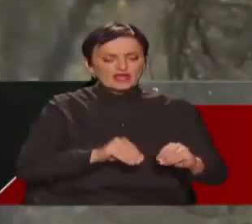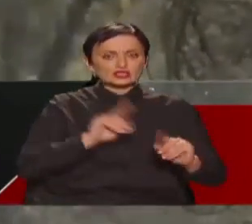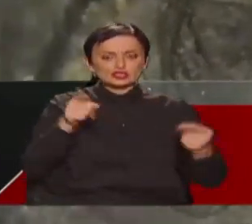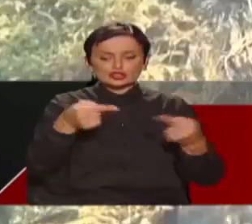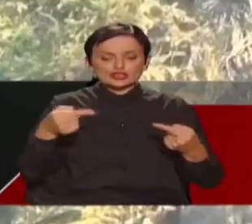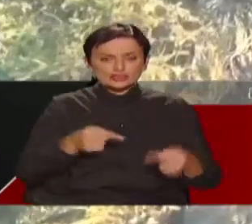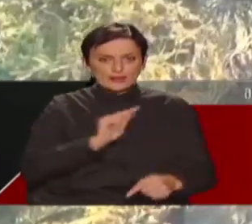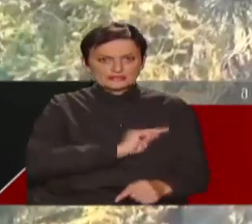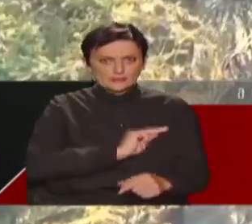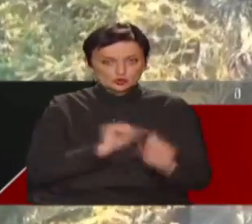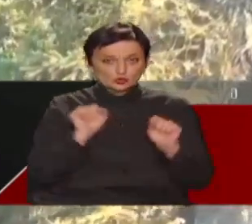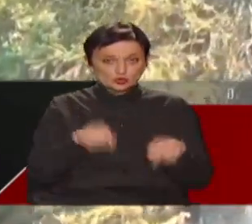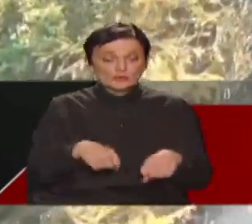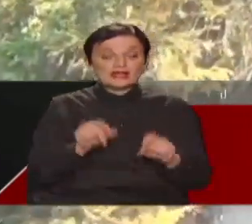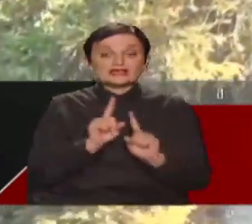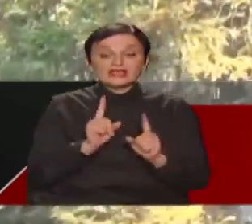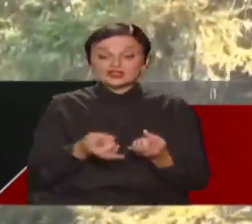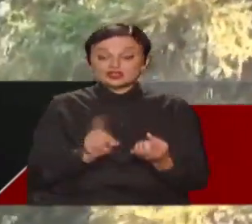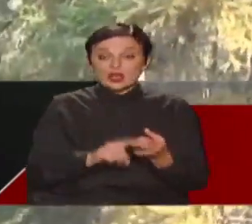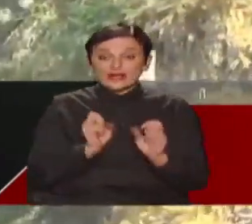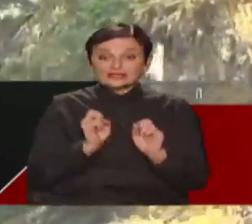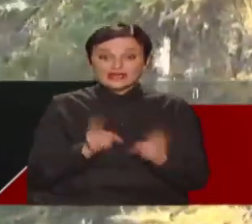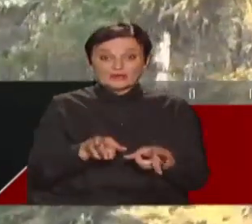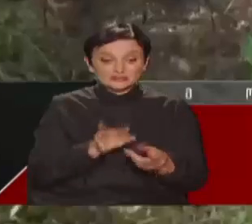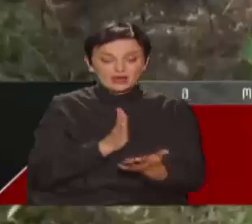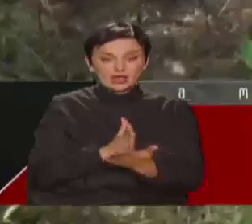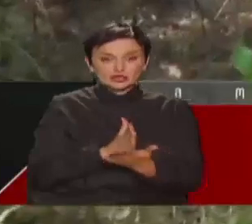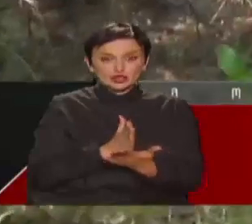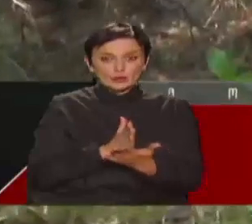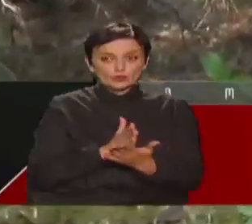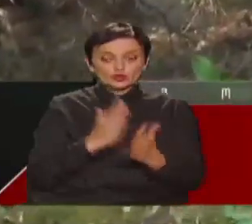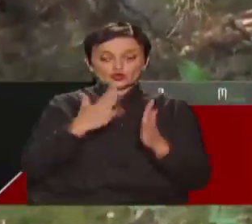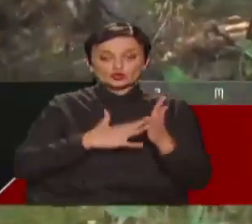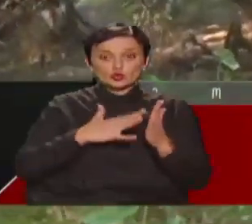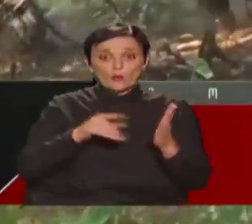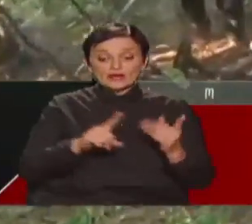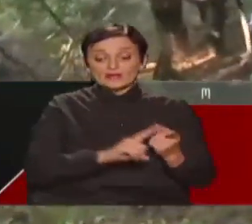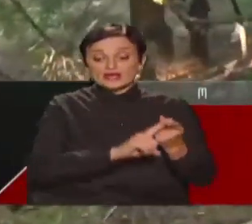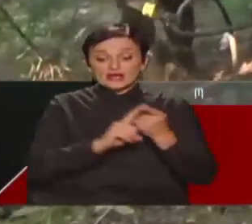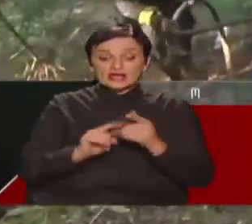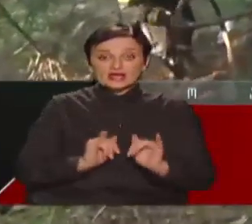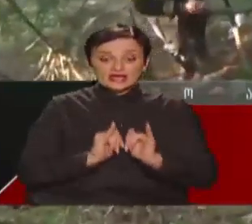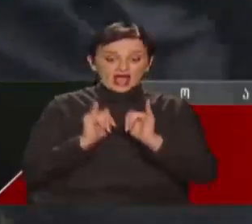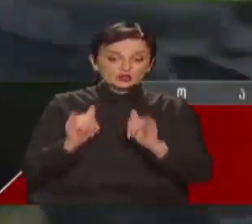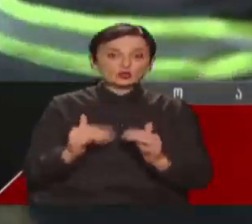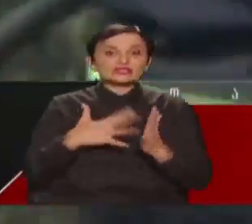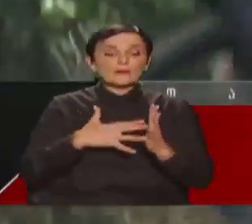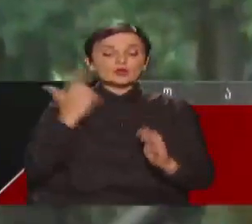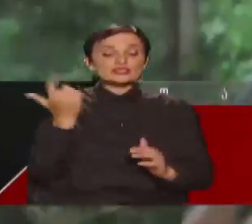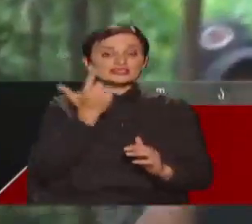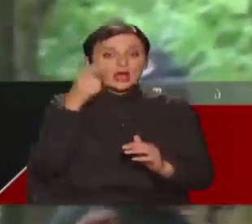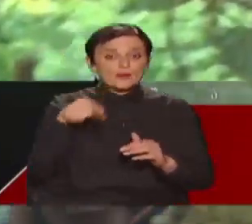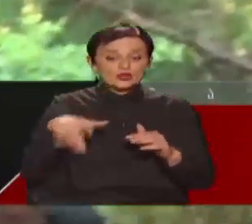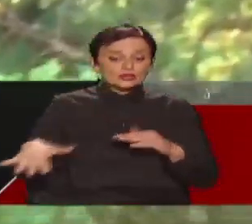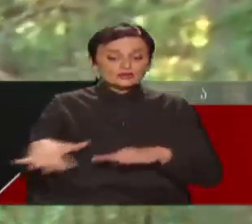Hureb, Mamua, Herhes, Rache, e Basaptres, Romelicar, Sebob, Soplev, de Gadasulis, Aseve, Sasoplo, Sameurneu,